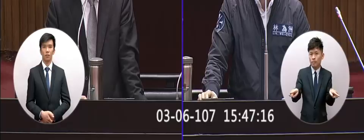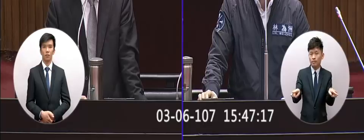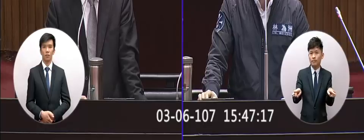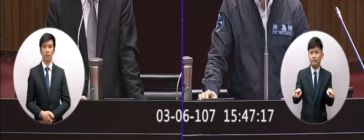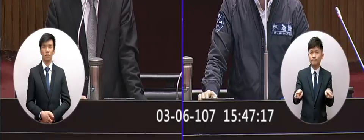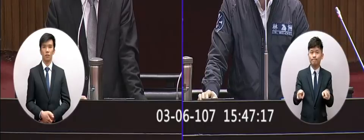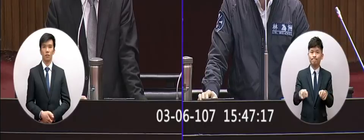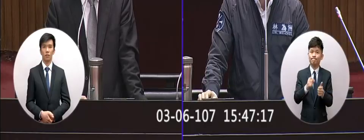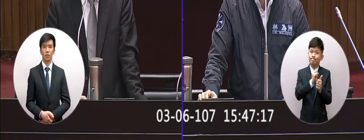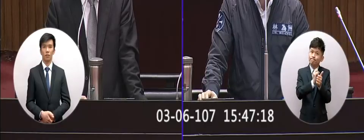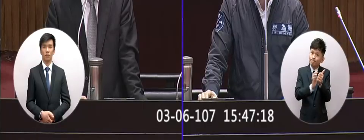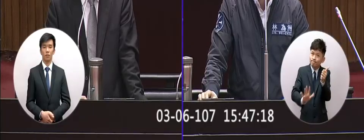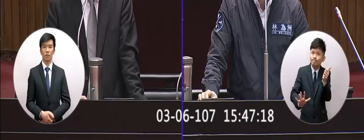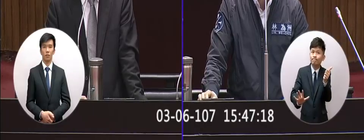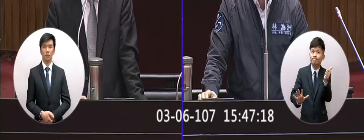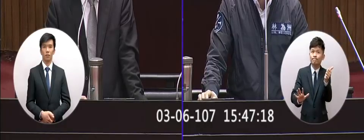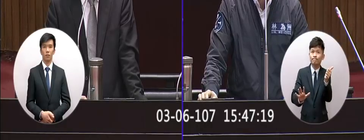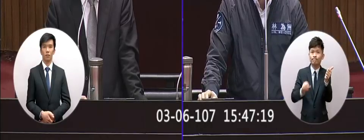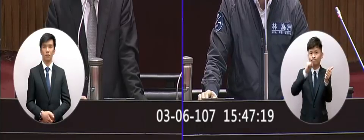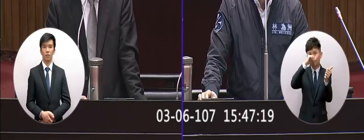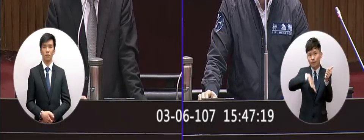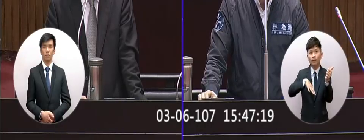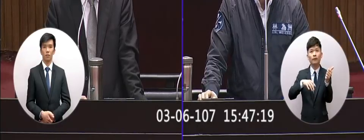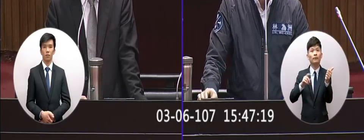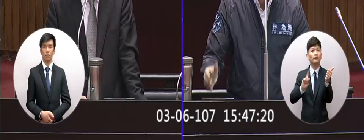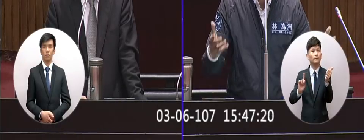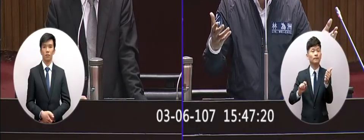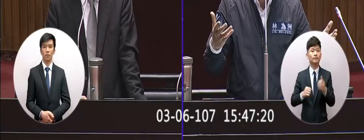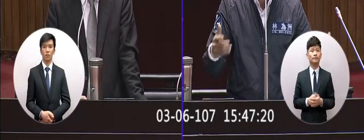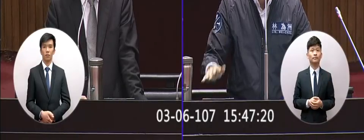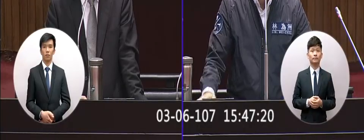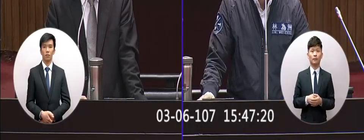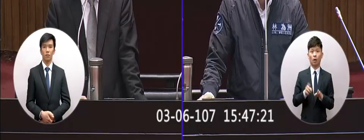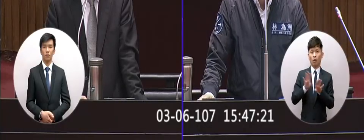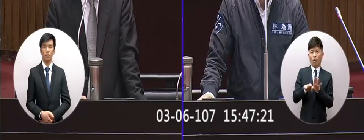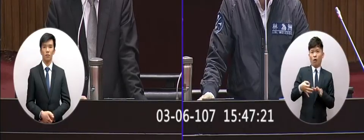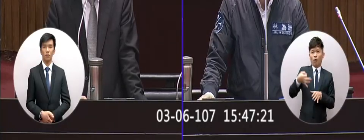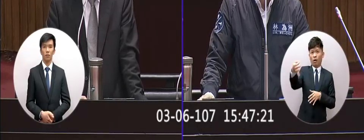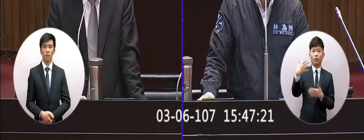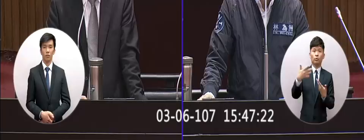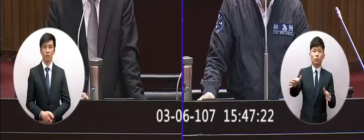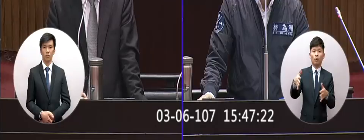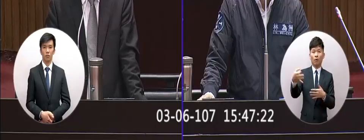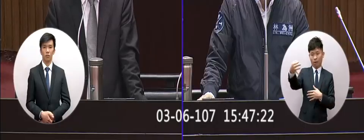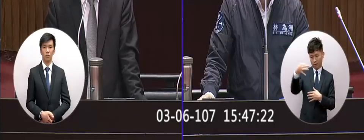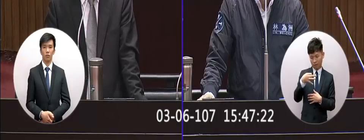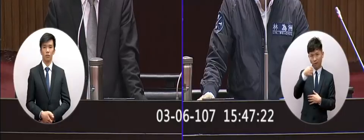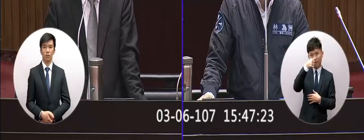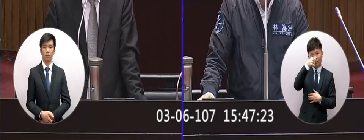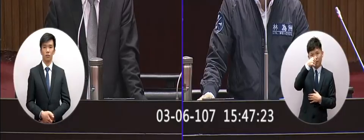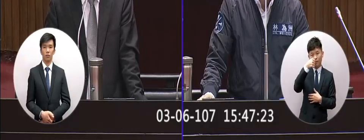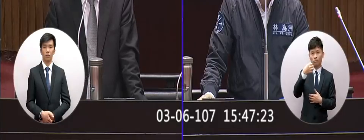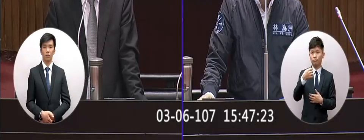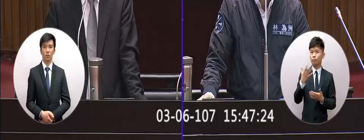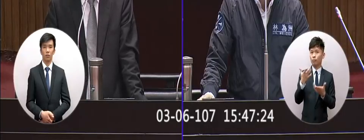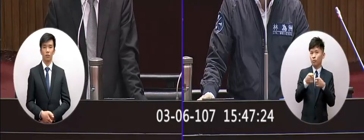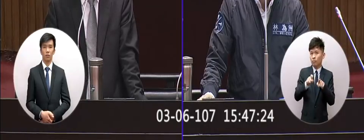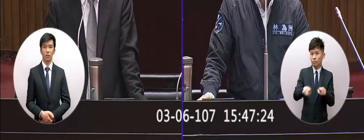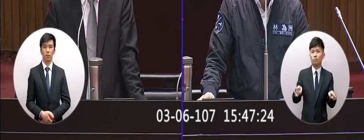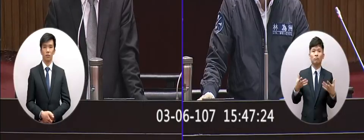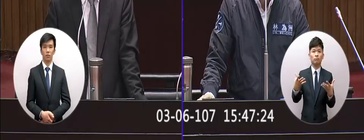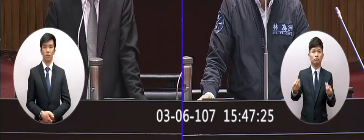的一些效应啊，对新竹县来讲哈，缴了多，然后用的少，当然相当不公平